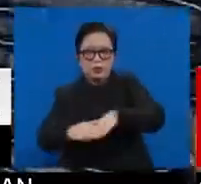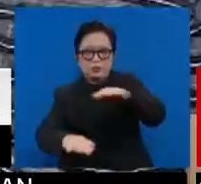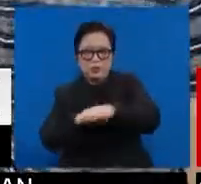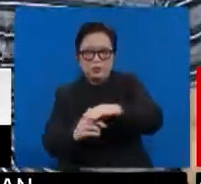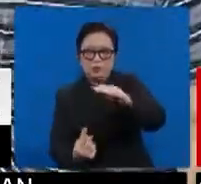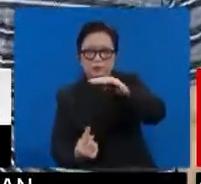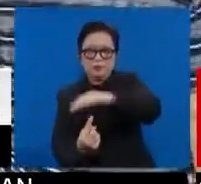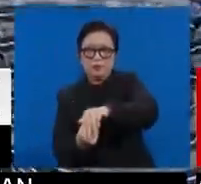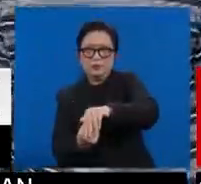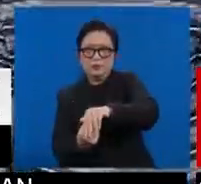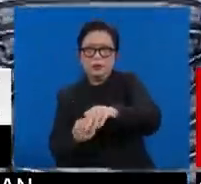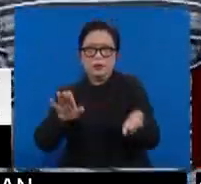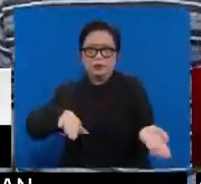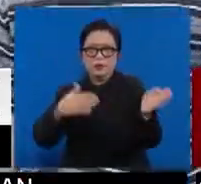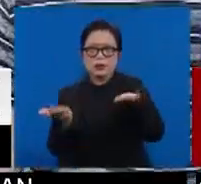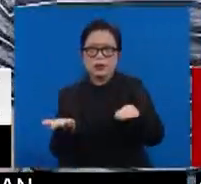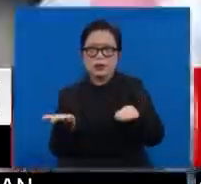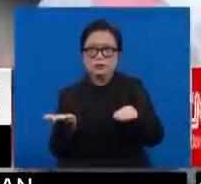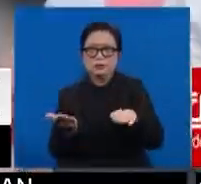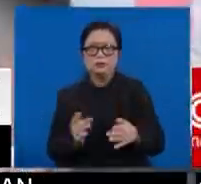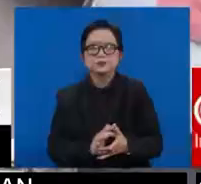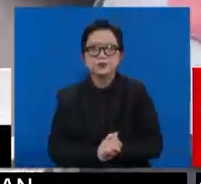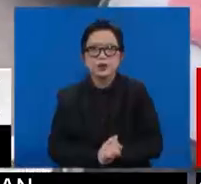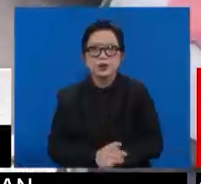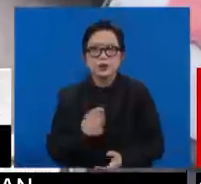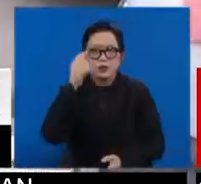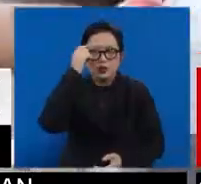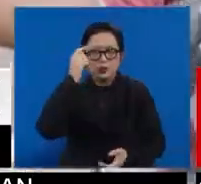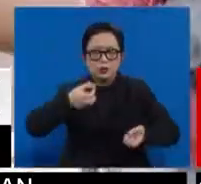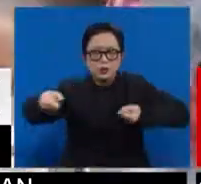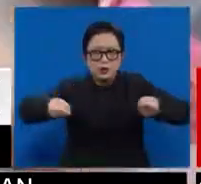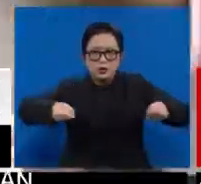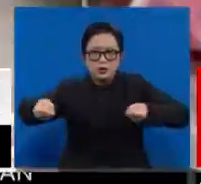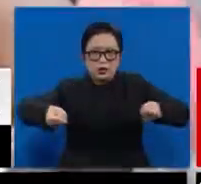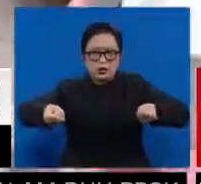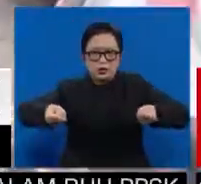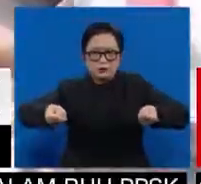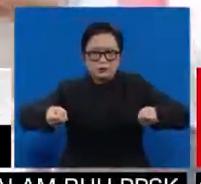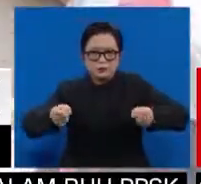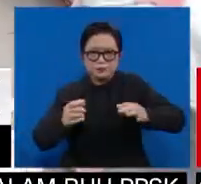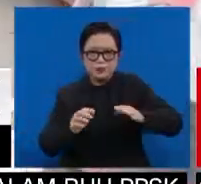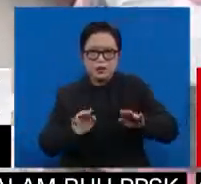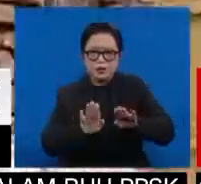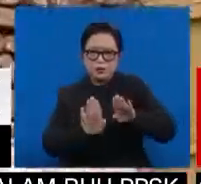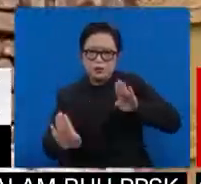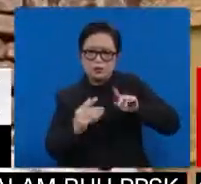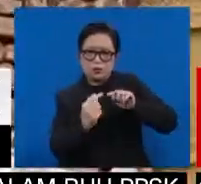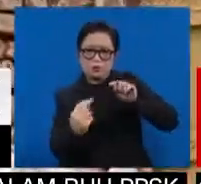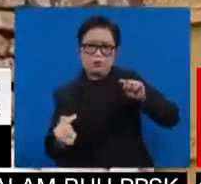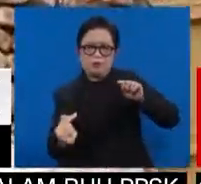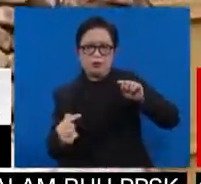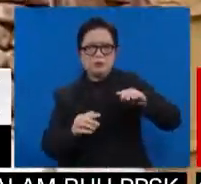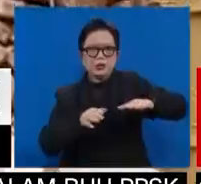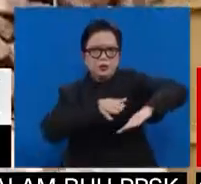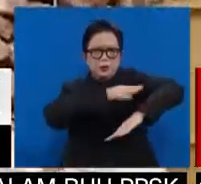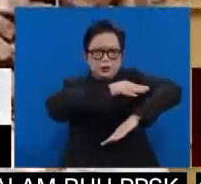kejadian dengan luka serius di bagian wajah. Diduga, rem truk bermuatan kayu yang dikemudikan IR tidak berfungsi saat melaju di jalan